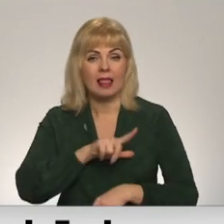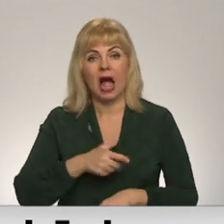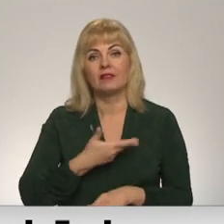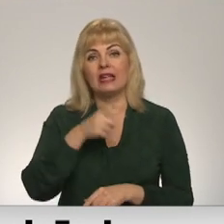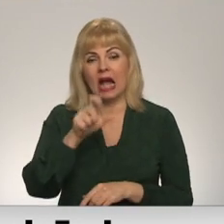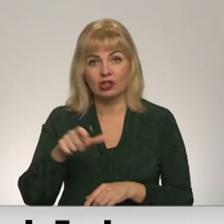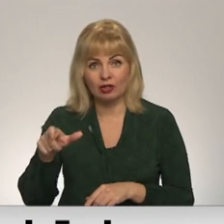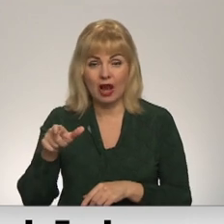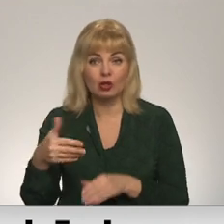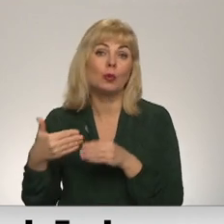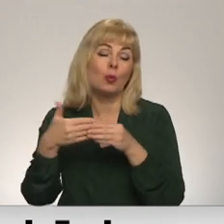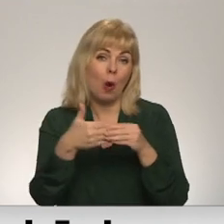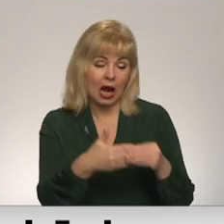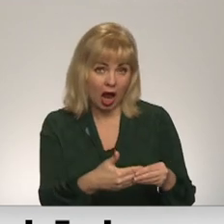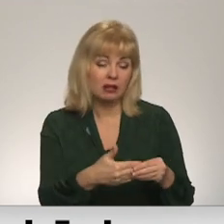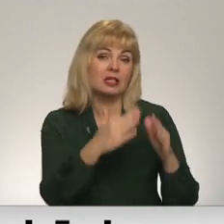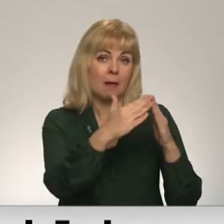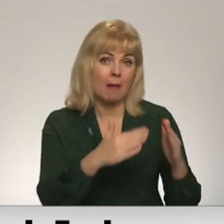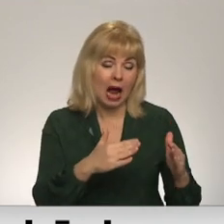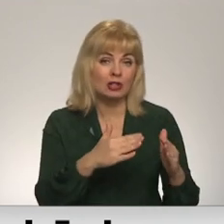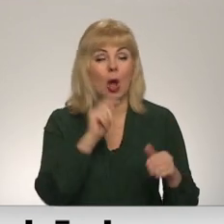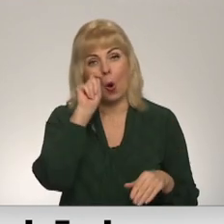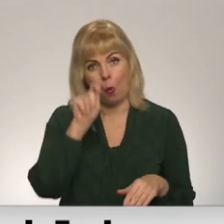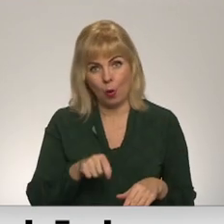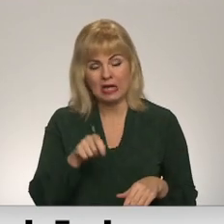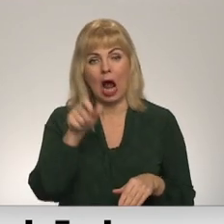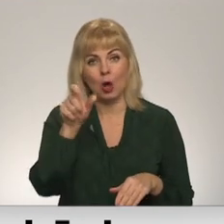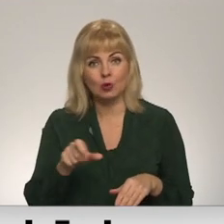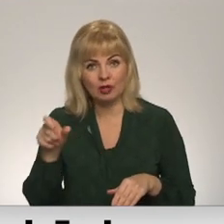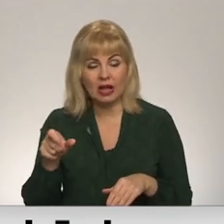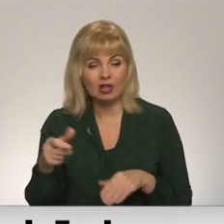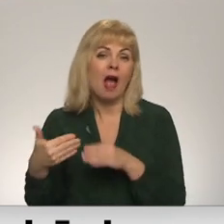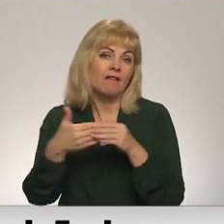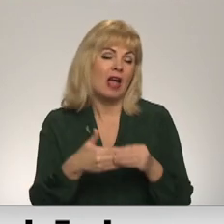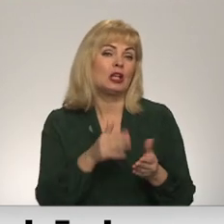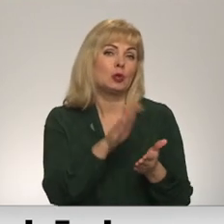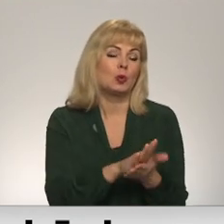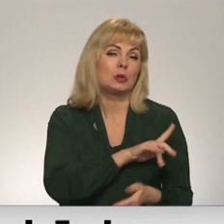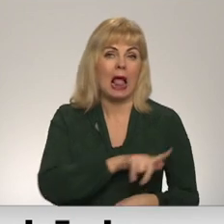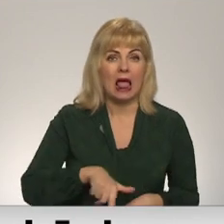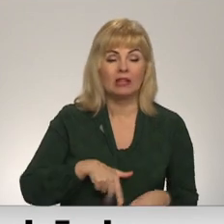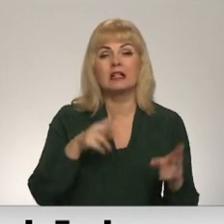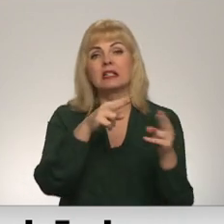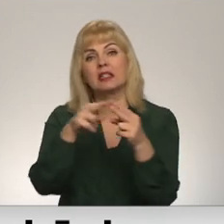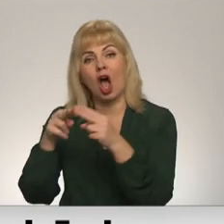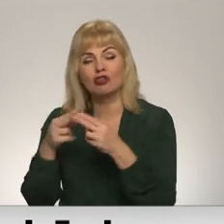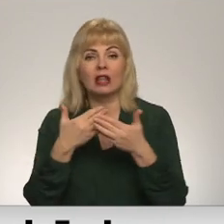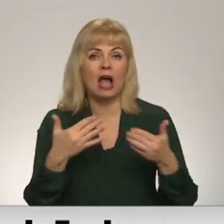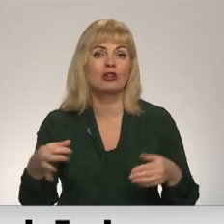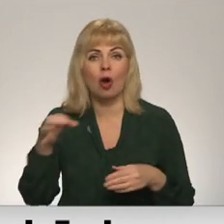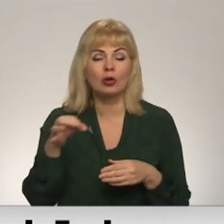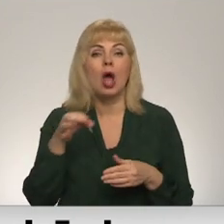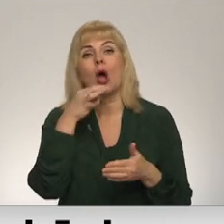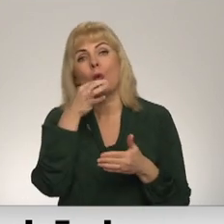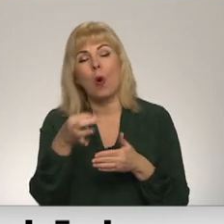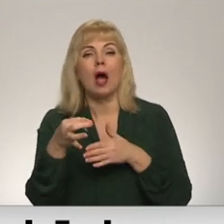iedzīvotājus, vienkārši nogādāsim mājās. Ukrainas iedzīvotājus vedīs uz Latviju. Esam sazinājušies ar dažādām organizācijām, kas nokoordinēs